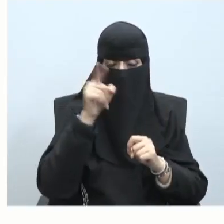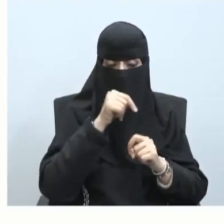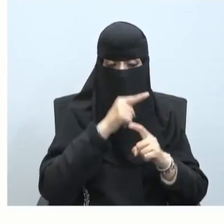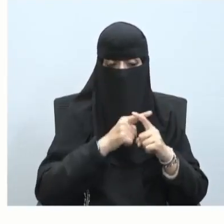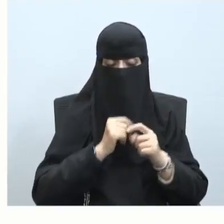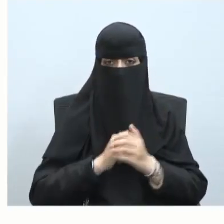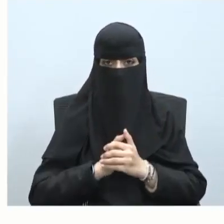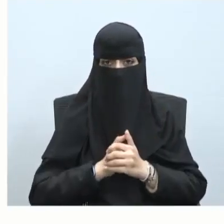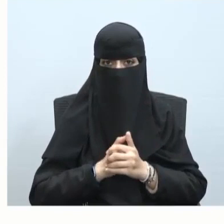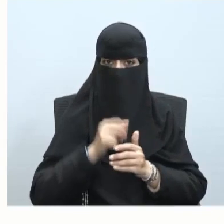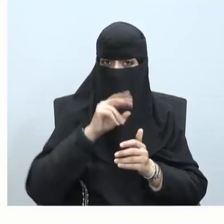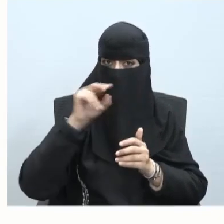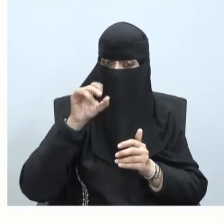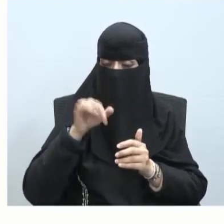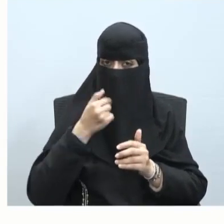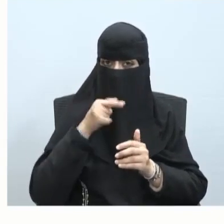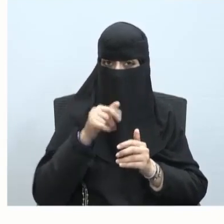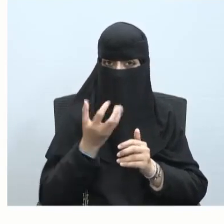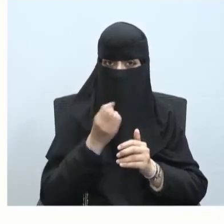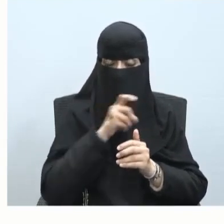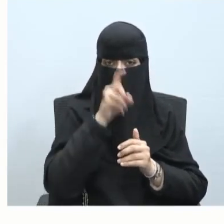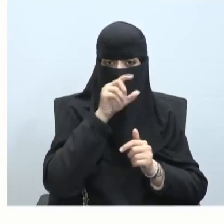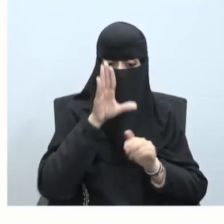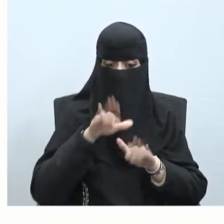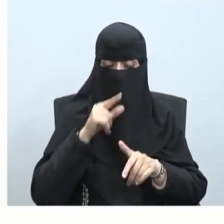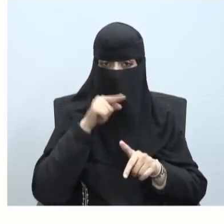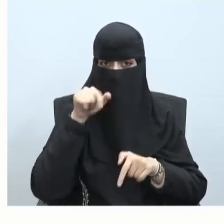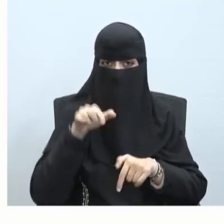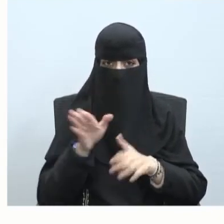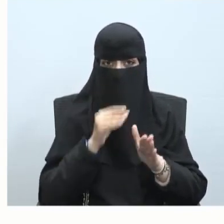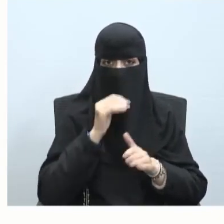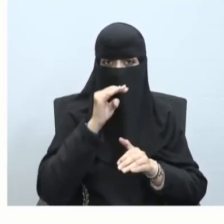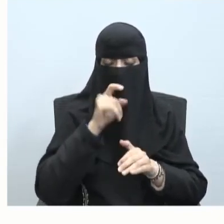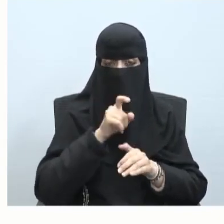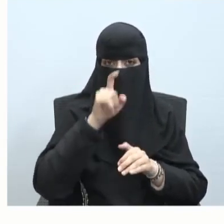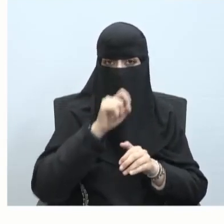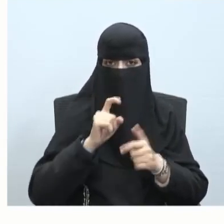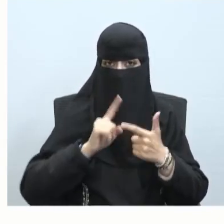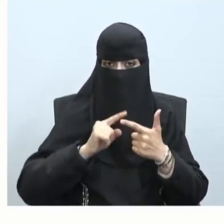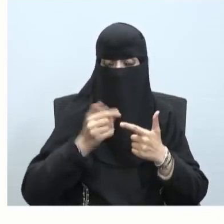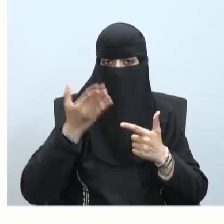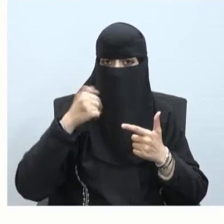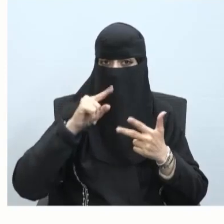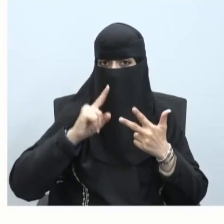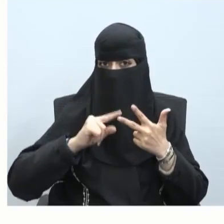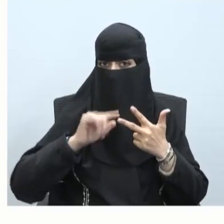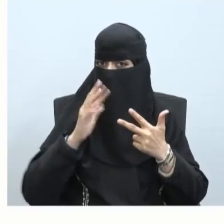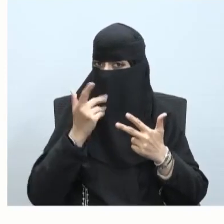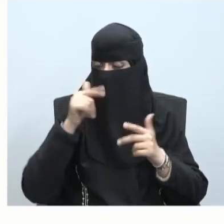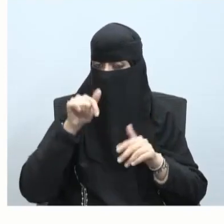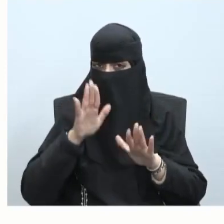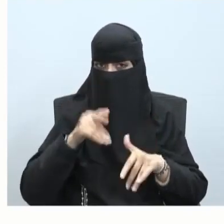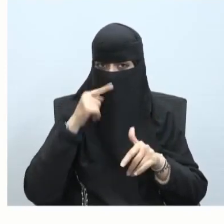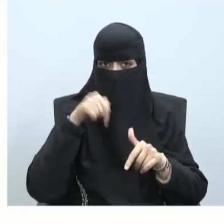علامه اكس كما طلب مني في السؤال اذا بهذا الشكل اجبنا على الطلب الثاني الطلب الثالث